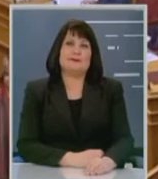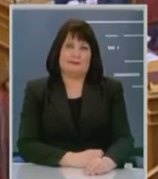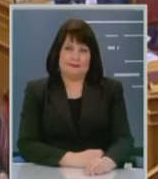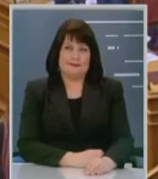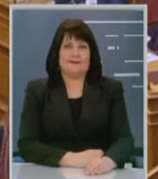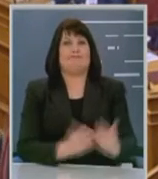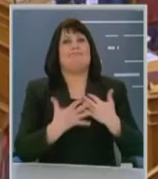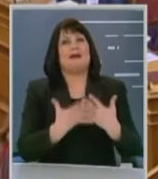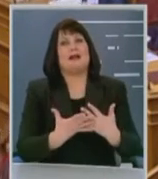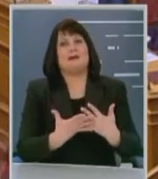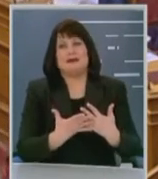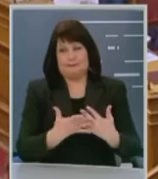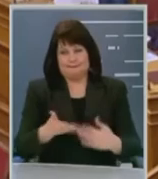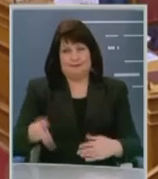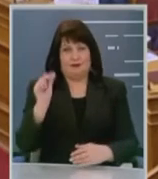Αγαπητοί συνάδελφοι,